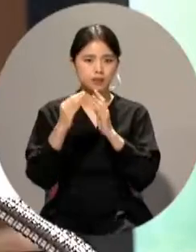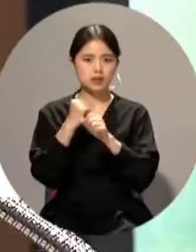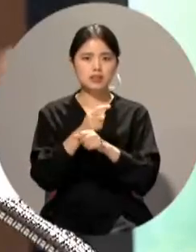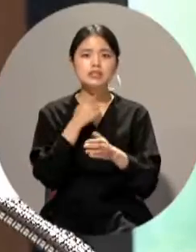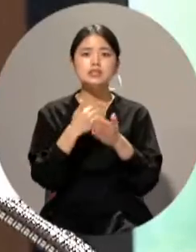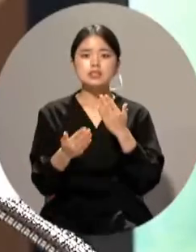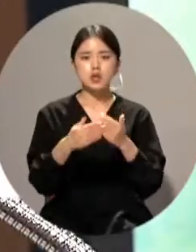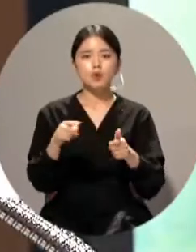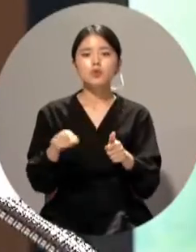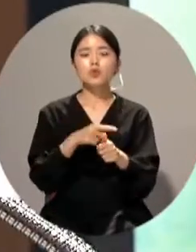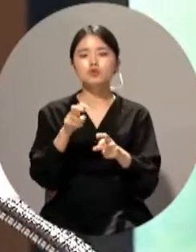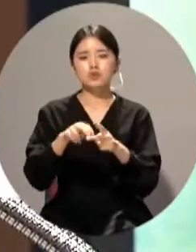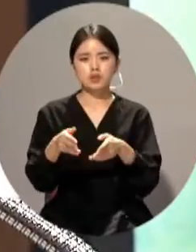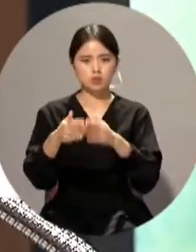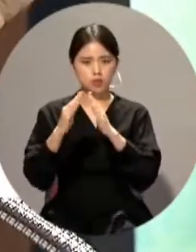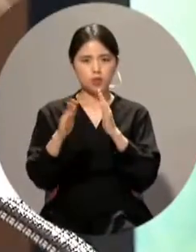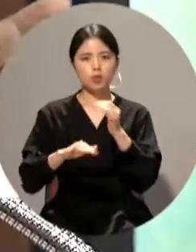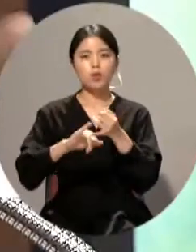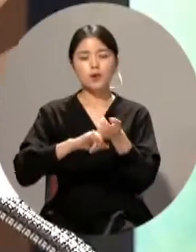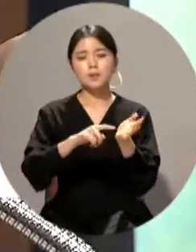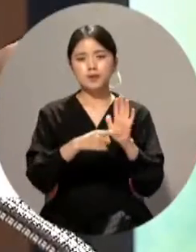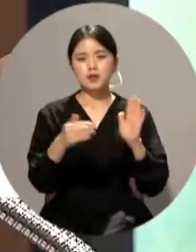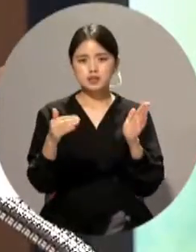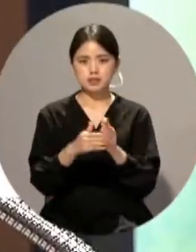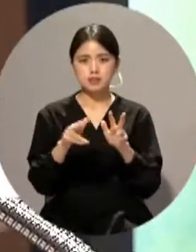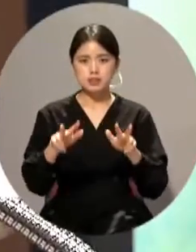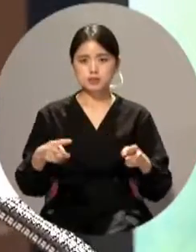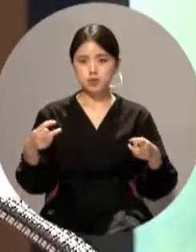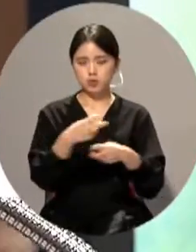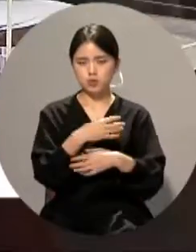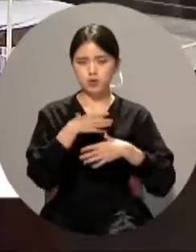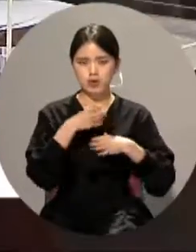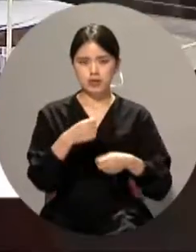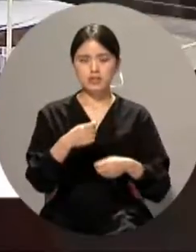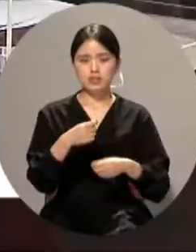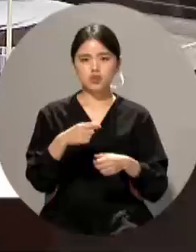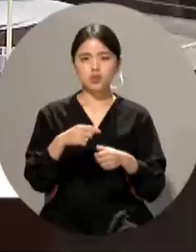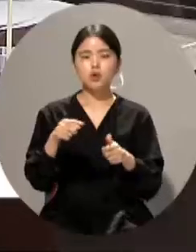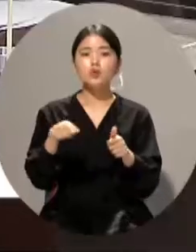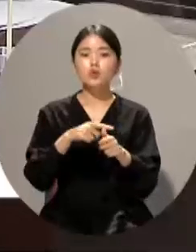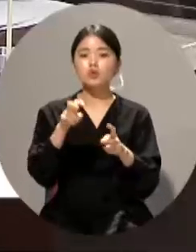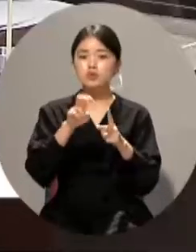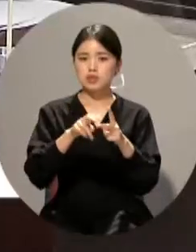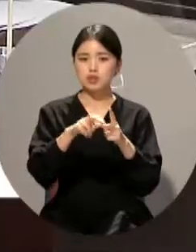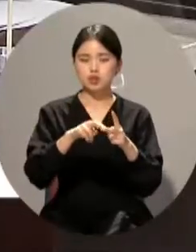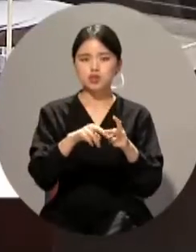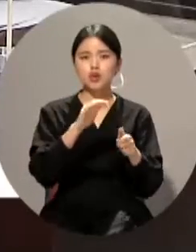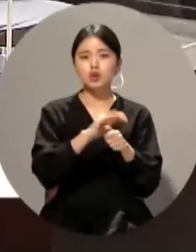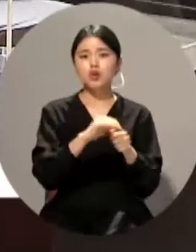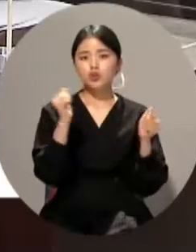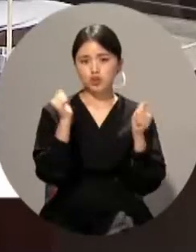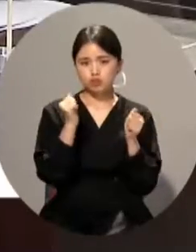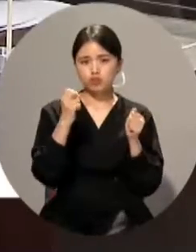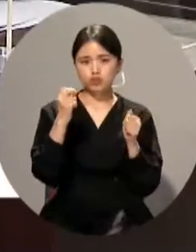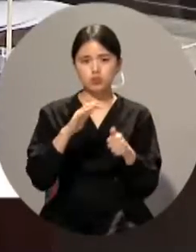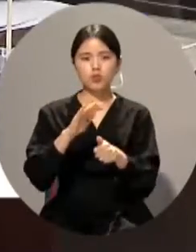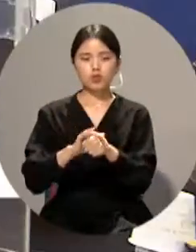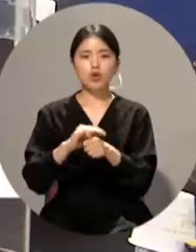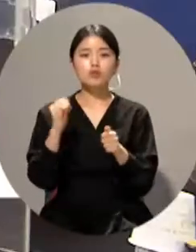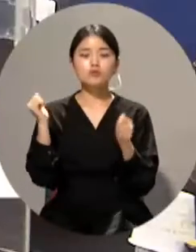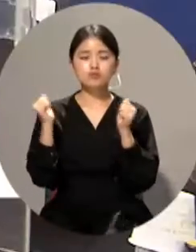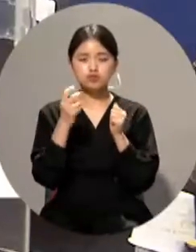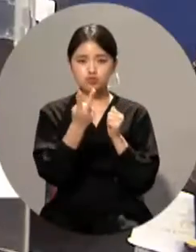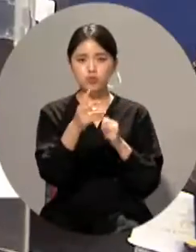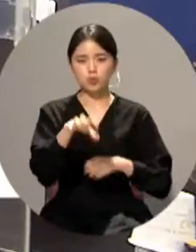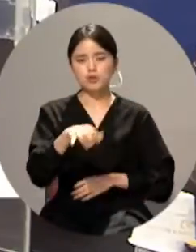체험 교육 센터 건립을 공격했습니다 현재의 교통안전 체험 교육 센터는 경북 상주와 경기 화성 등 두 곳에 있으며